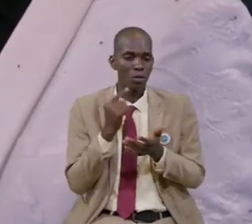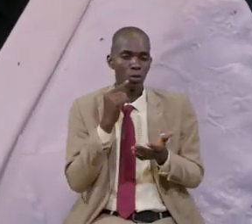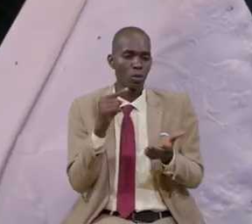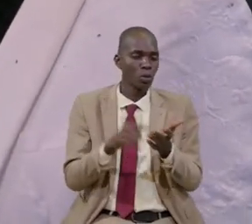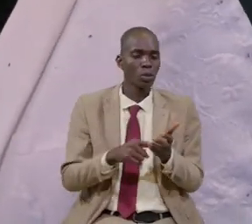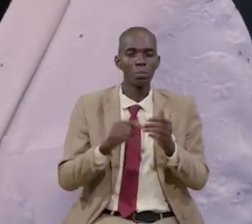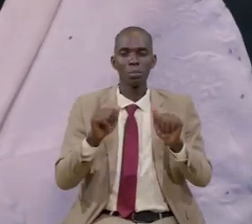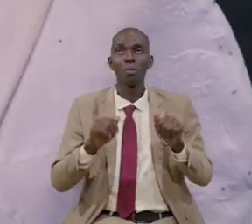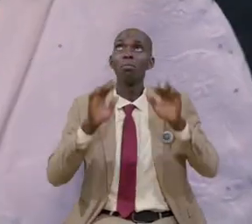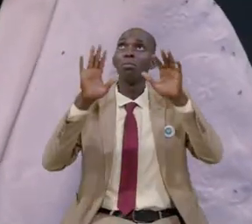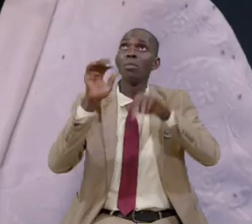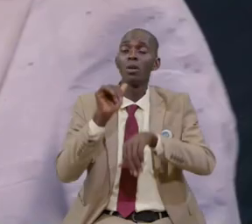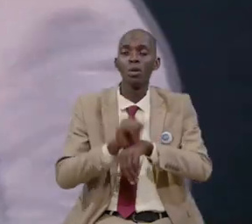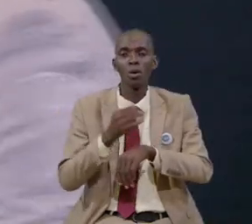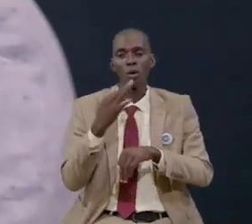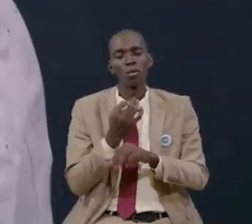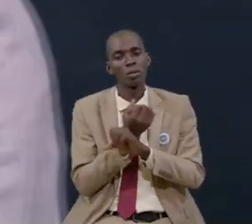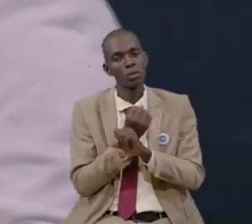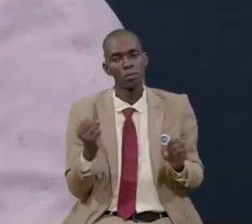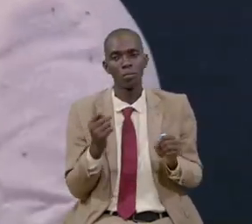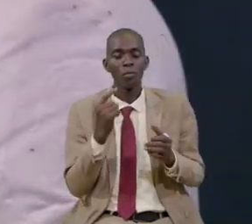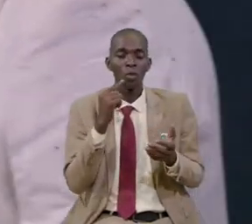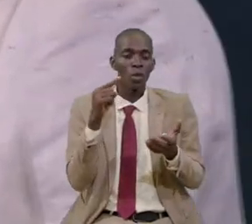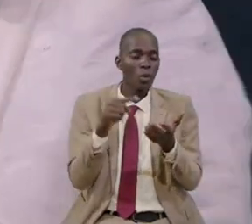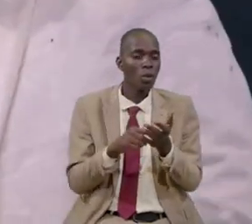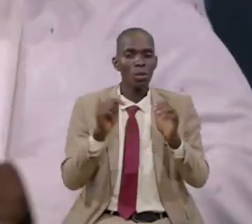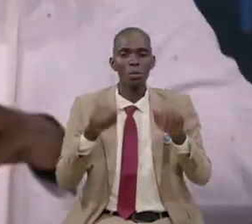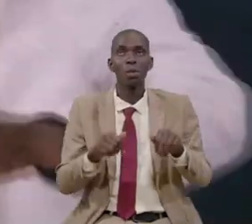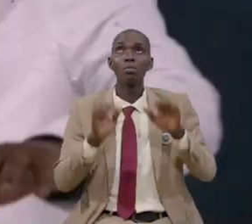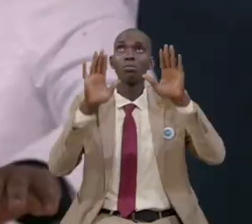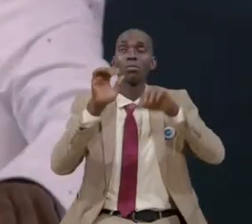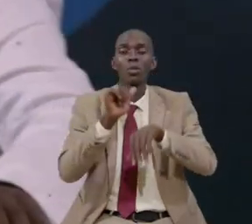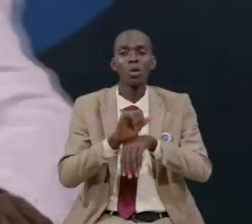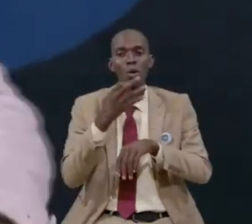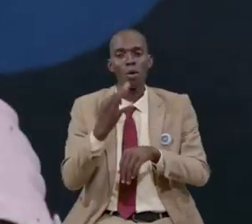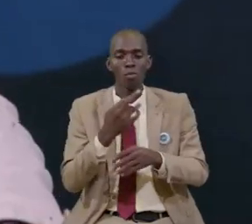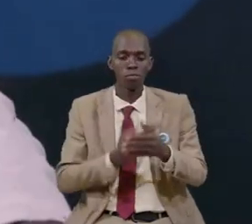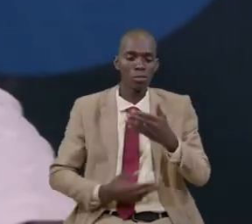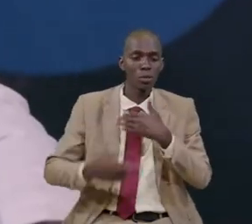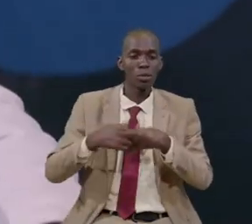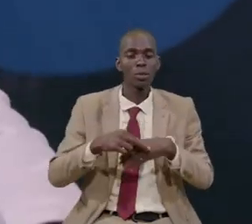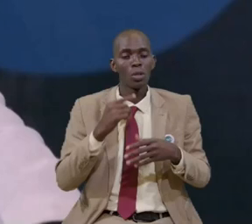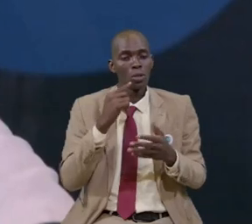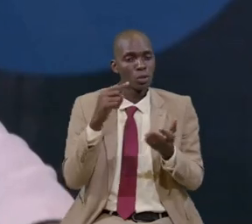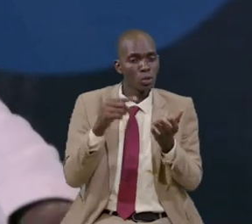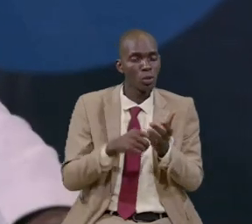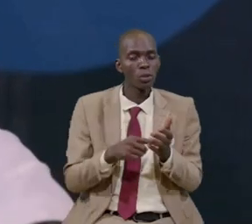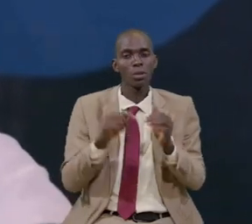miracle remarquable du salut, le miracle remarquable de la restauration, le miracle, et